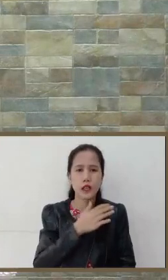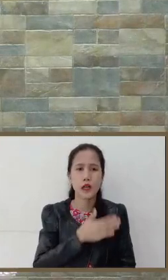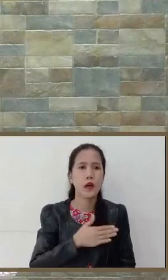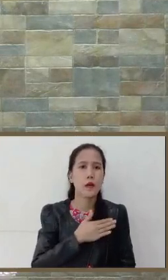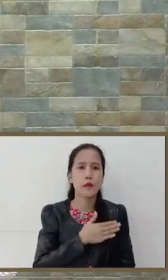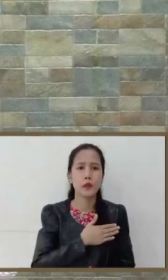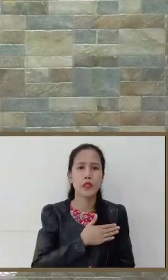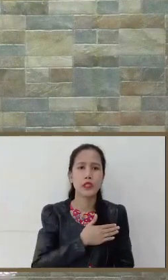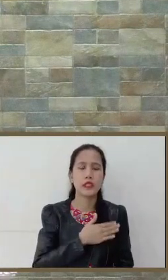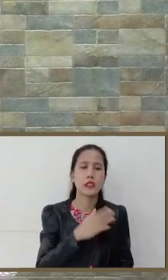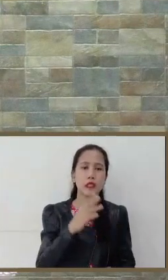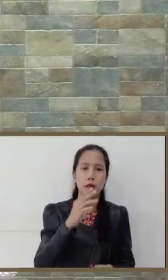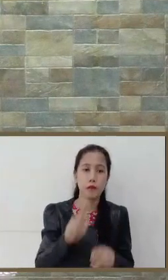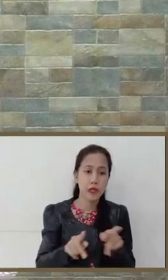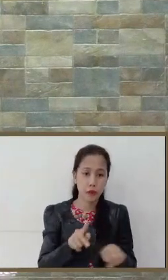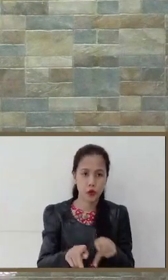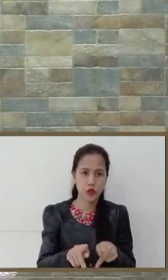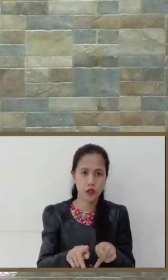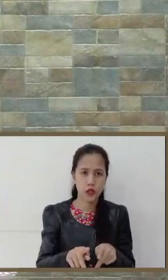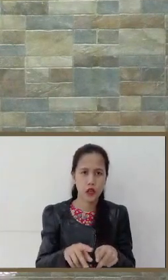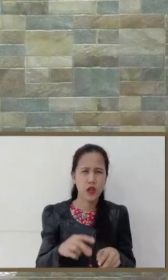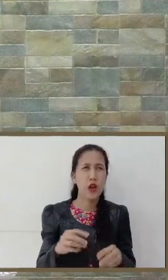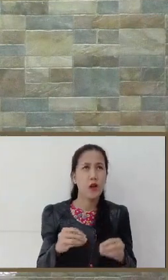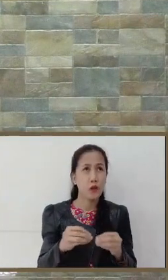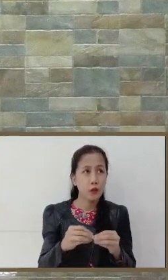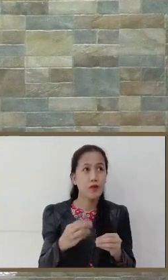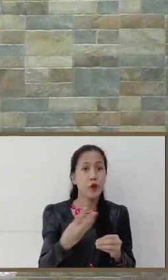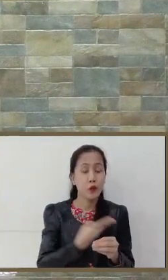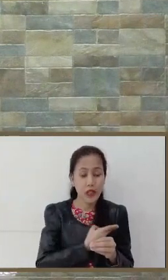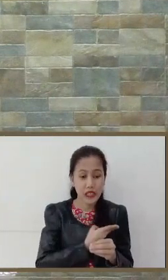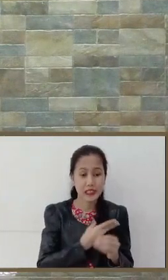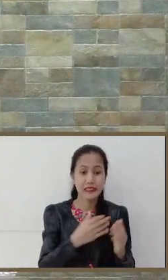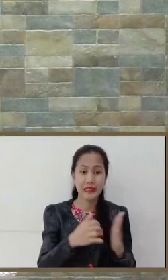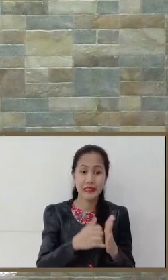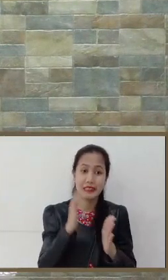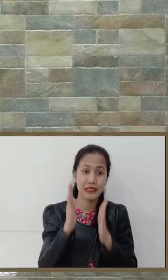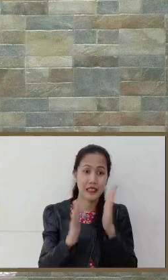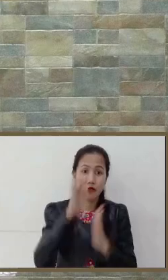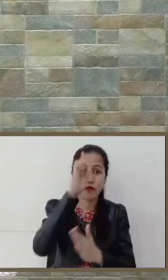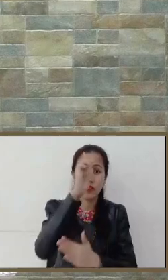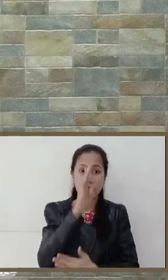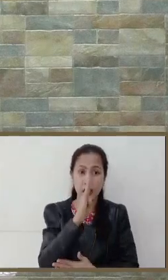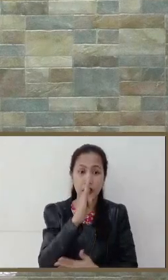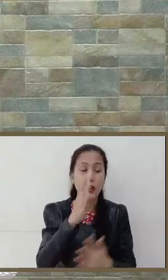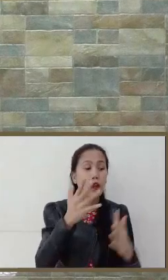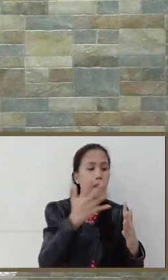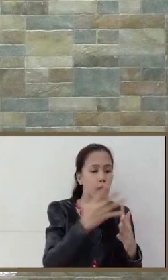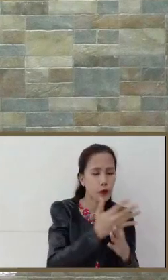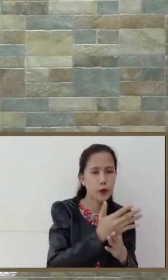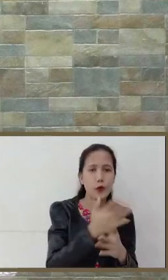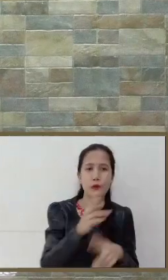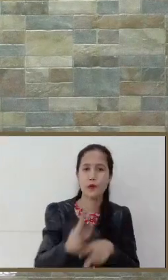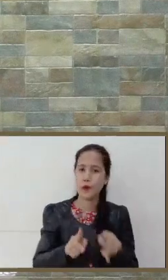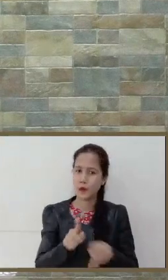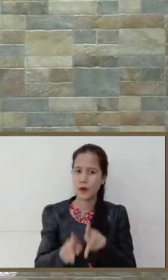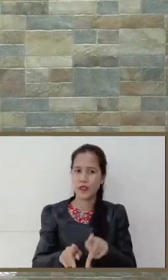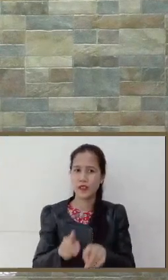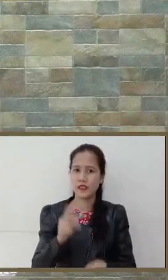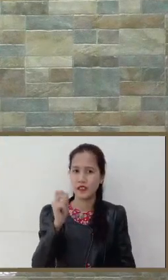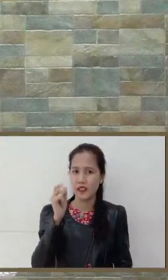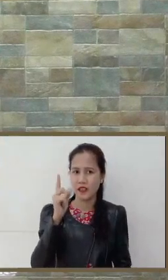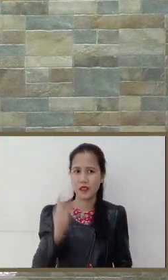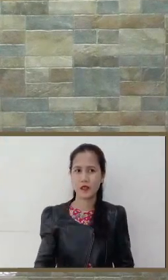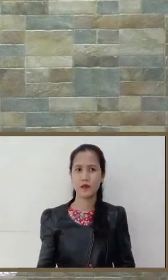kung tayo man ikukorek, Panginoon salamat, pinalalahanan mo ako. At tunay nga, Panginoon, na gusto mo ako ilagay sa isang gawain, sa